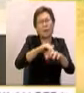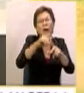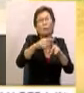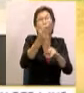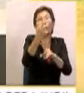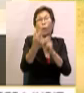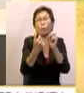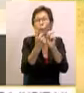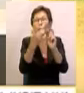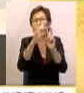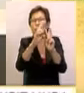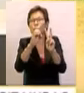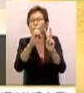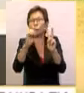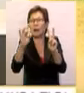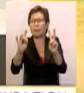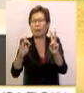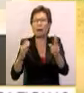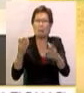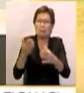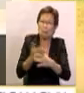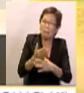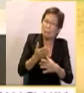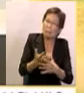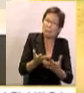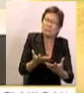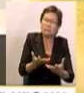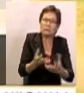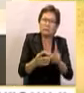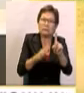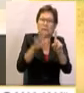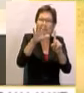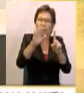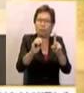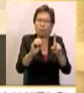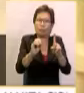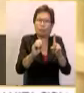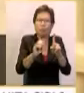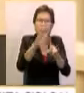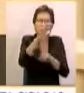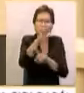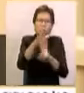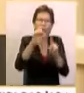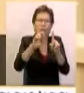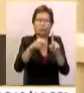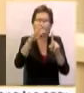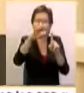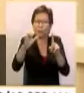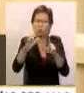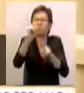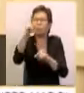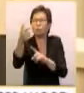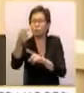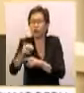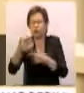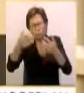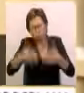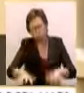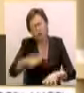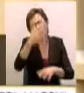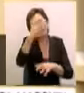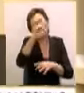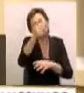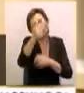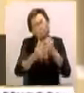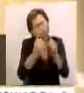2008 sehingga mencecah RM1,500 satu tan. Kini, selepas 10 tahun,